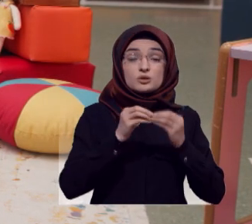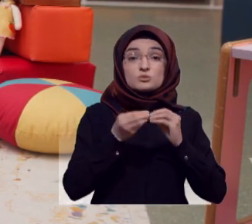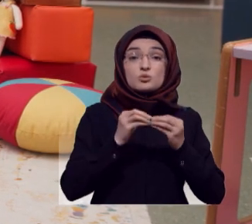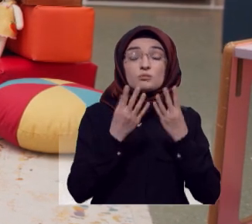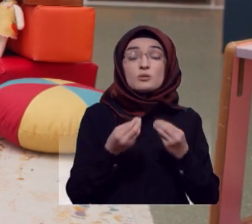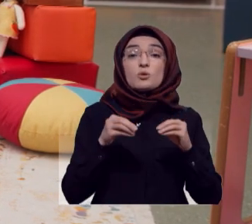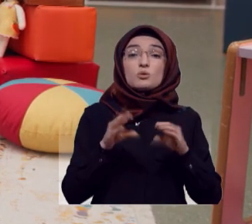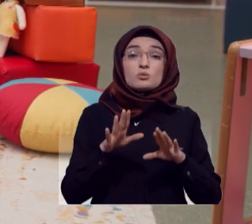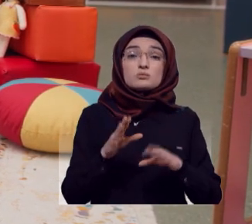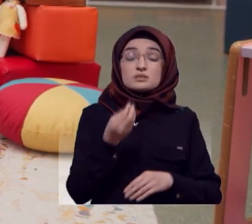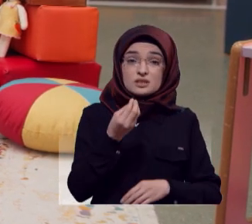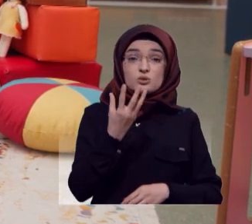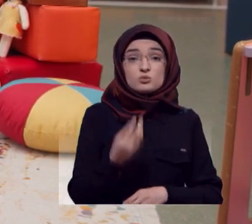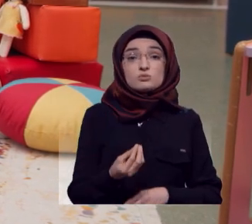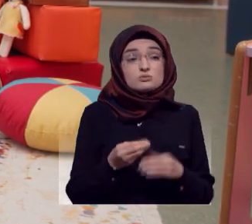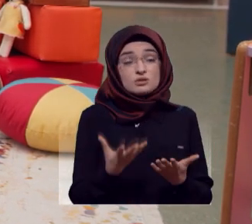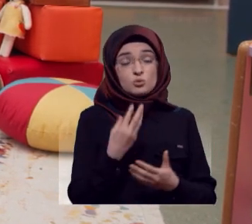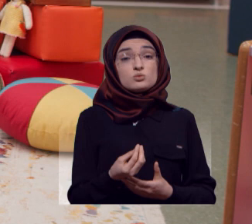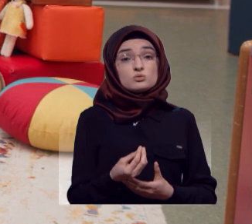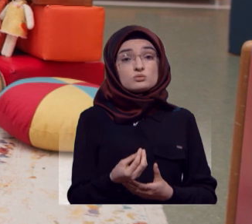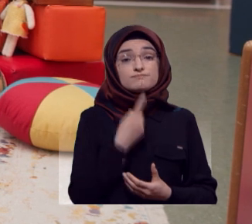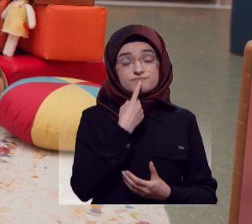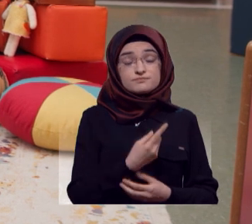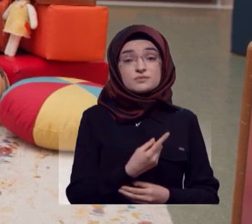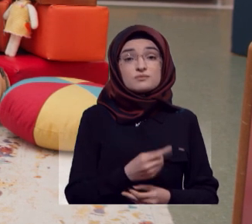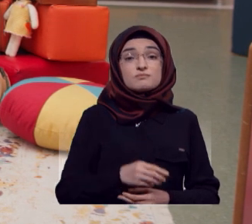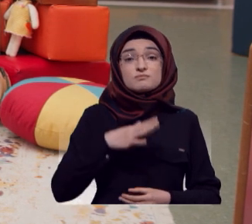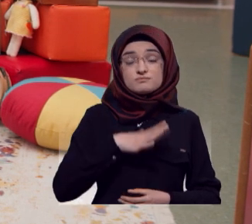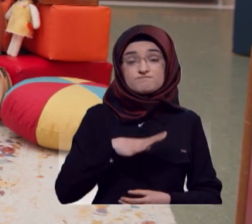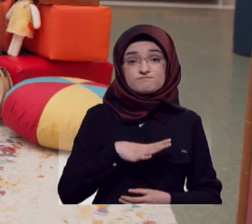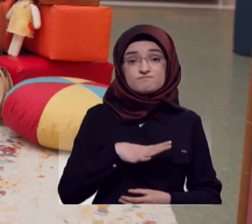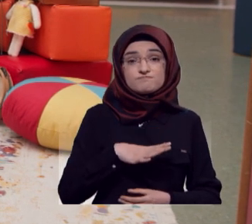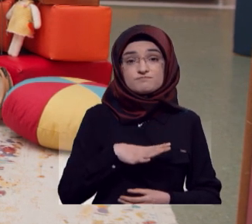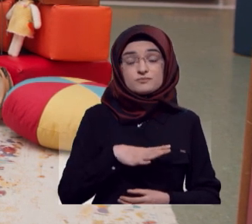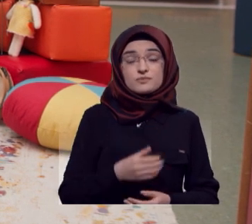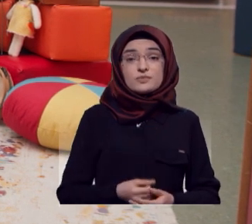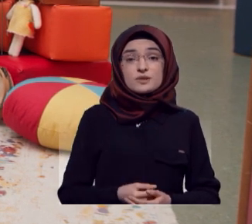çıkarmasam, hoşgörülü olsam ne olurdu sanki?" diye başladı ağlamaya.